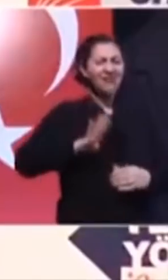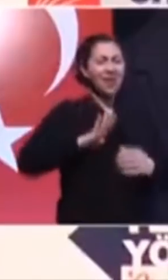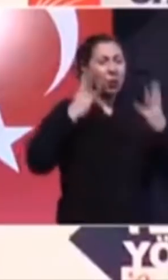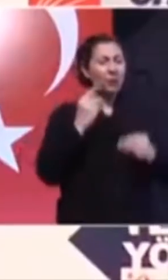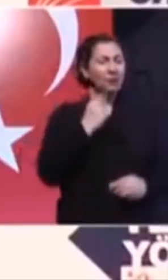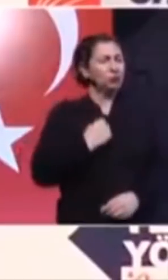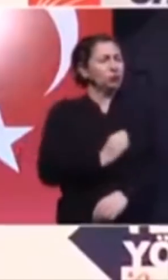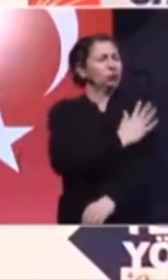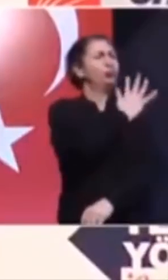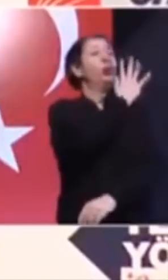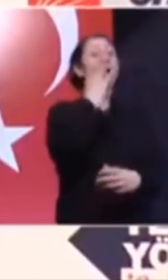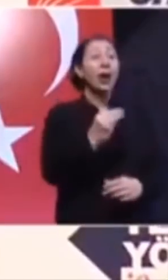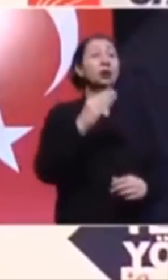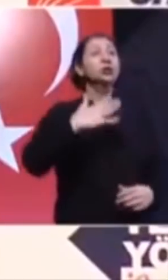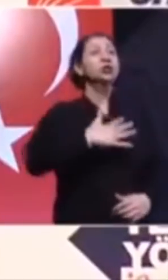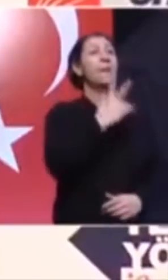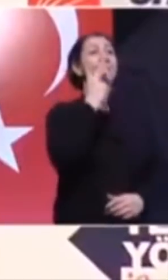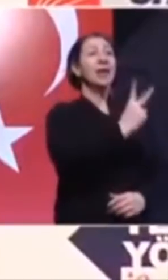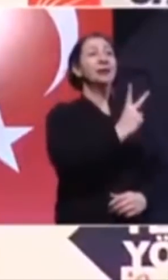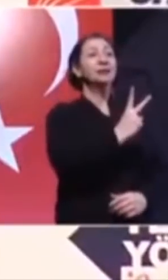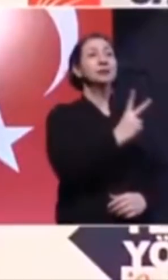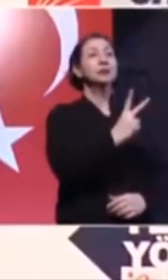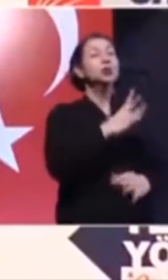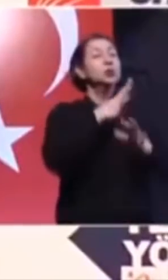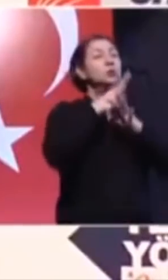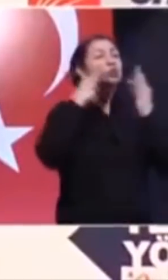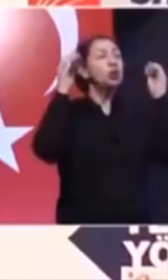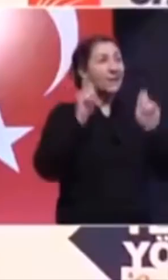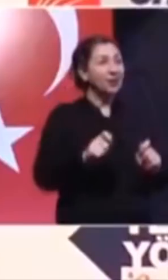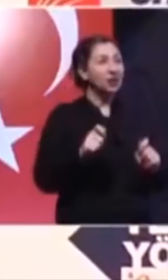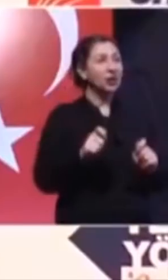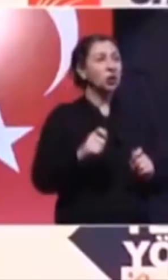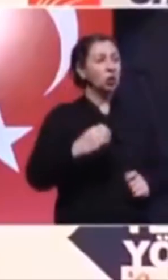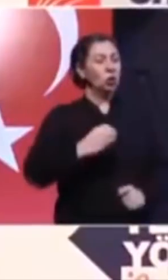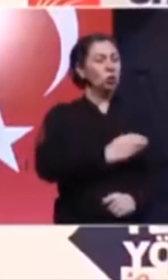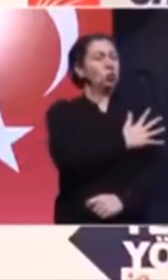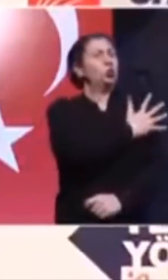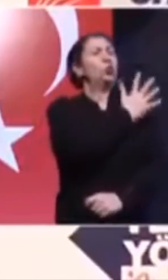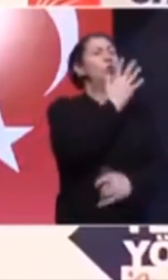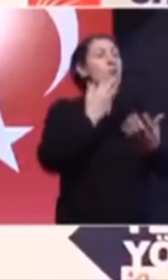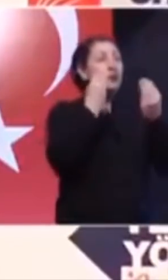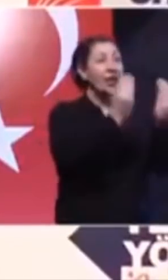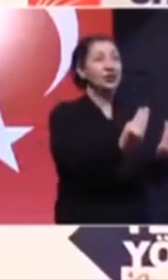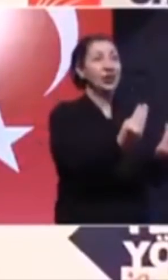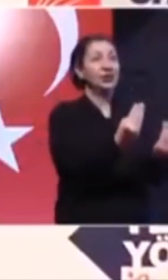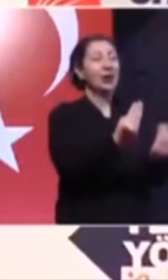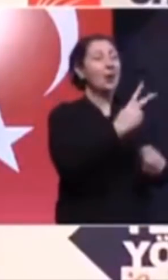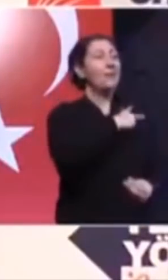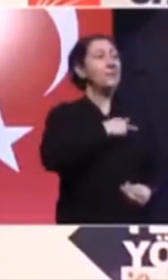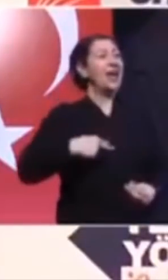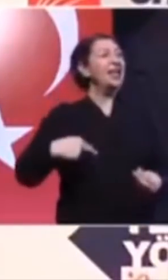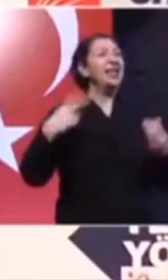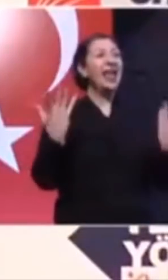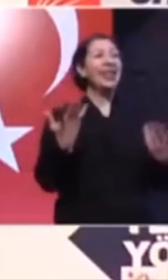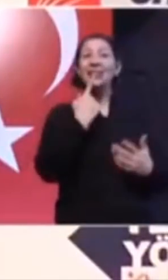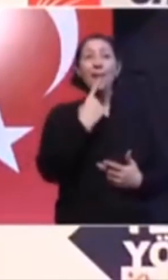duyan birisi olarak Cumhuriyet Halk Partisi'ni mutlu edecek, gurur duymalarını sağlayacak,